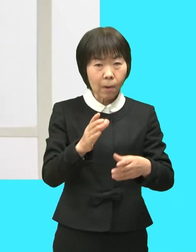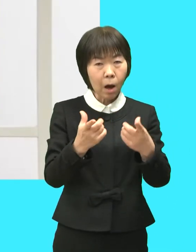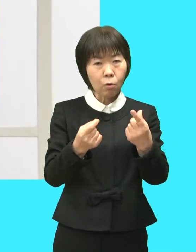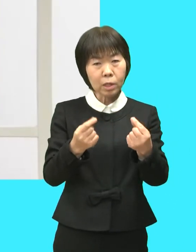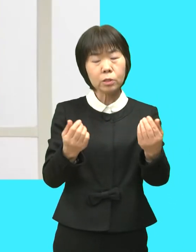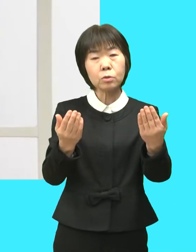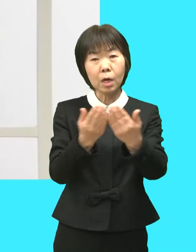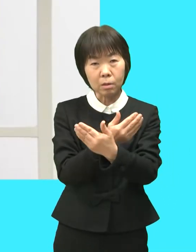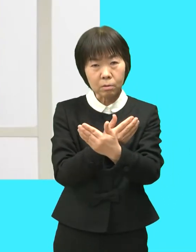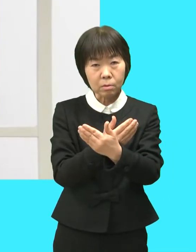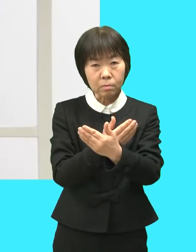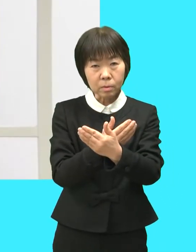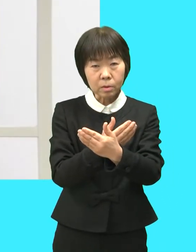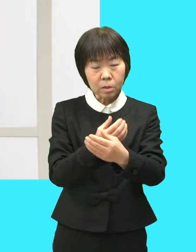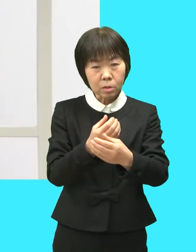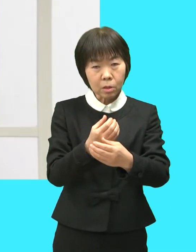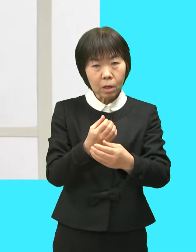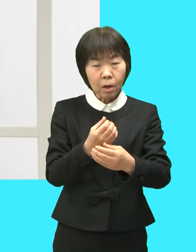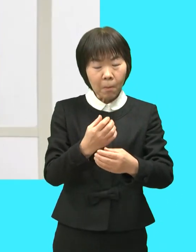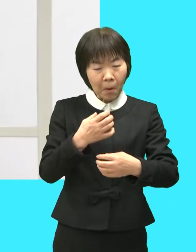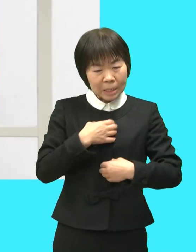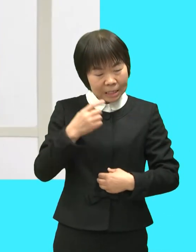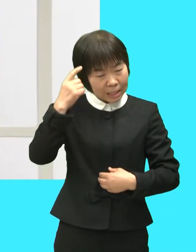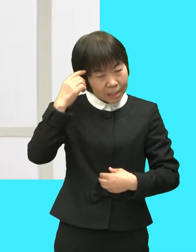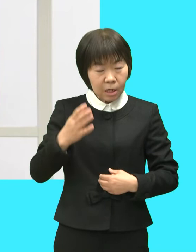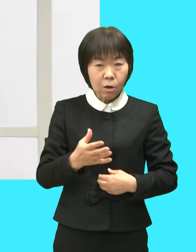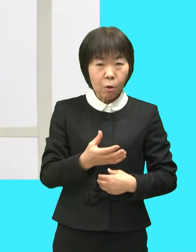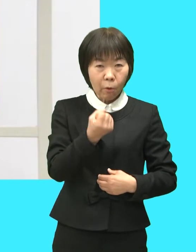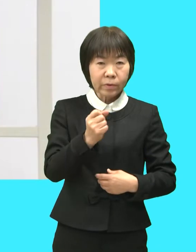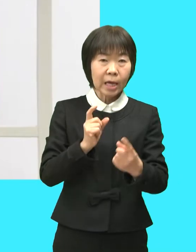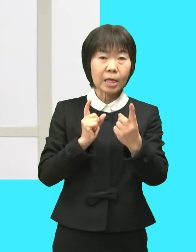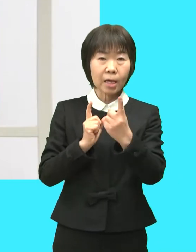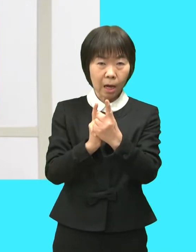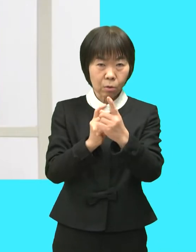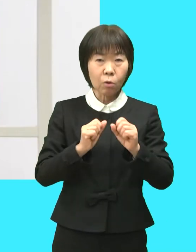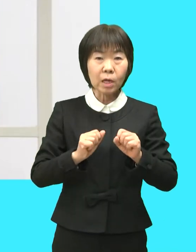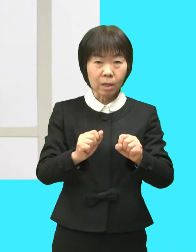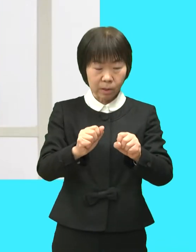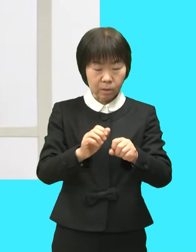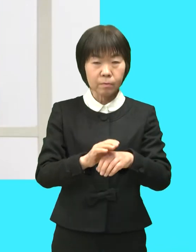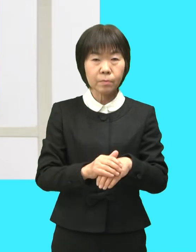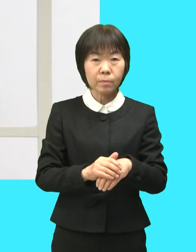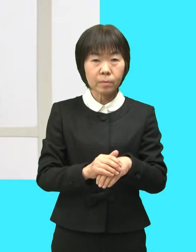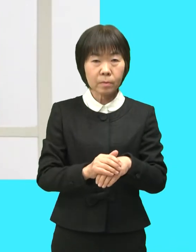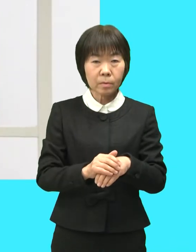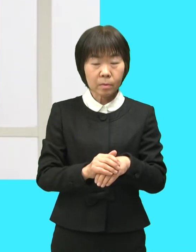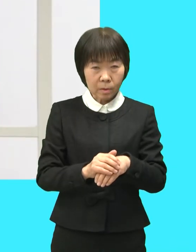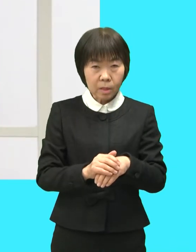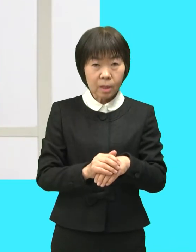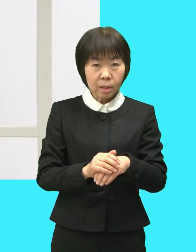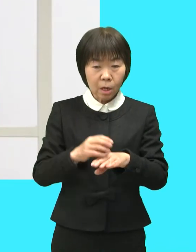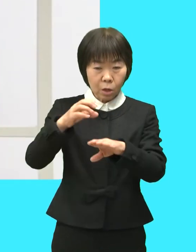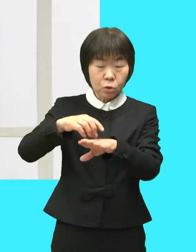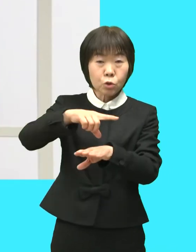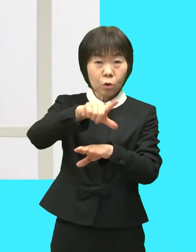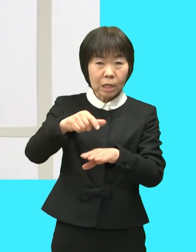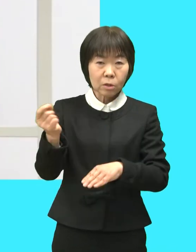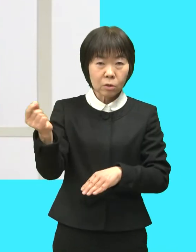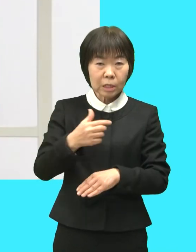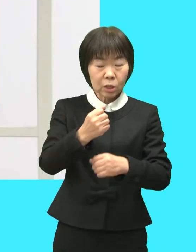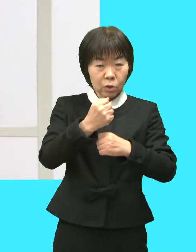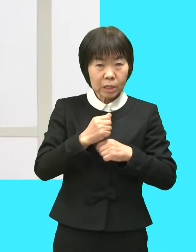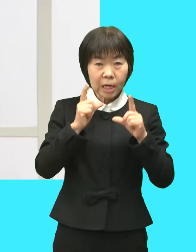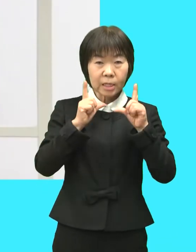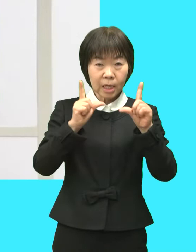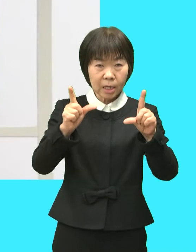ので、強い危機意識を持って対応しております。そしてまた首都圏の緊急事態宣言